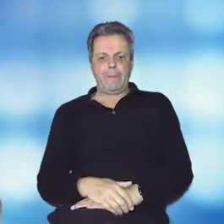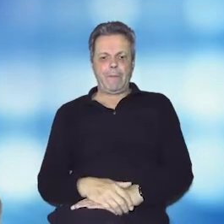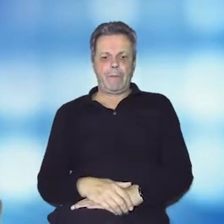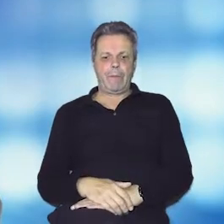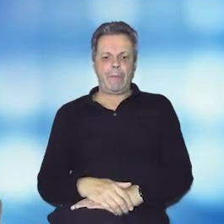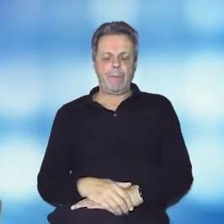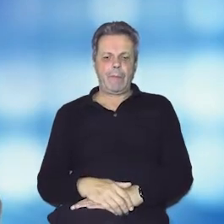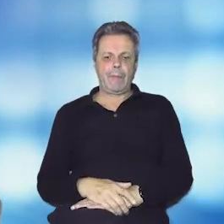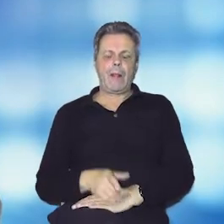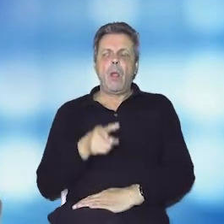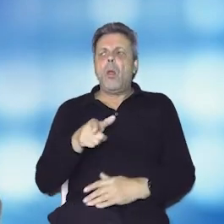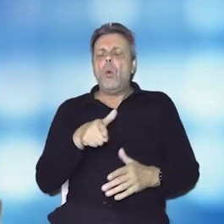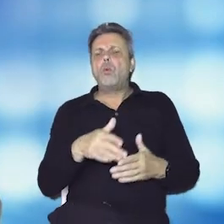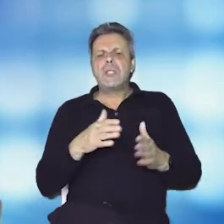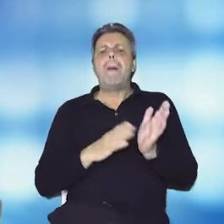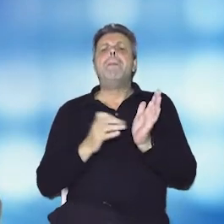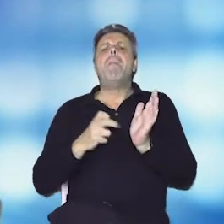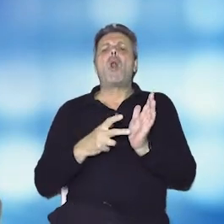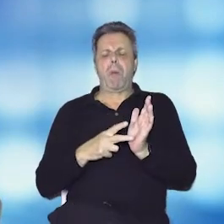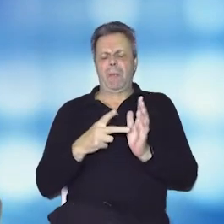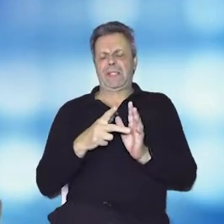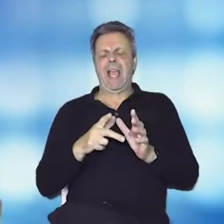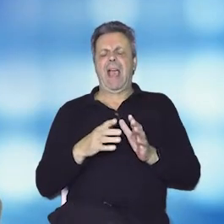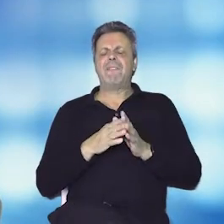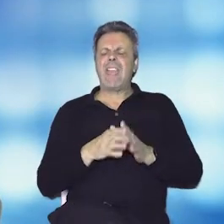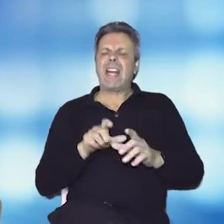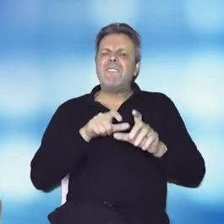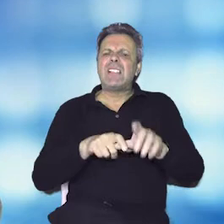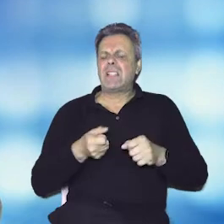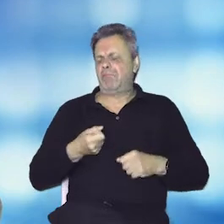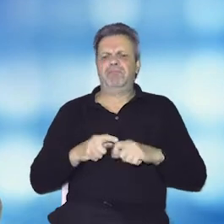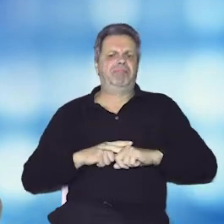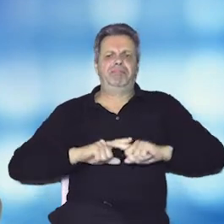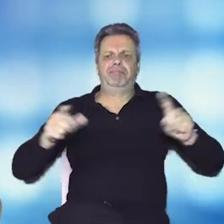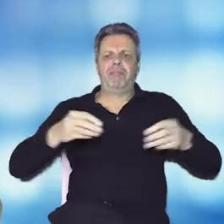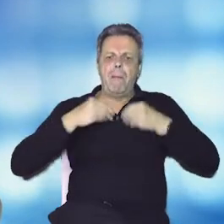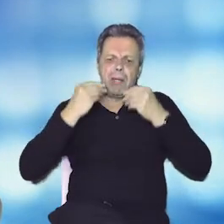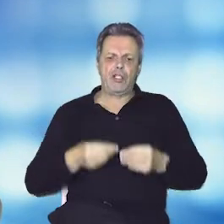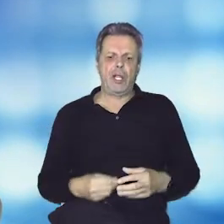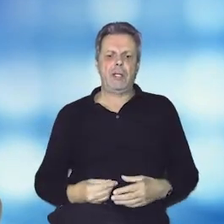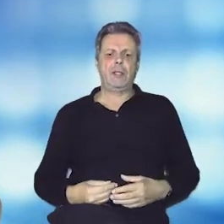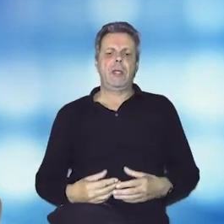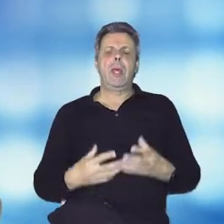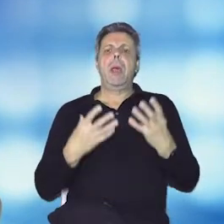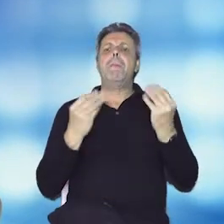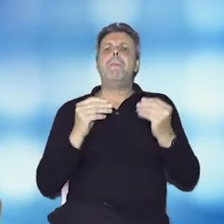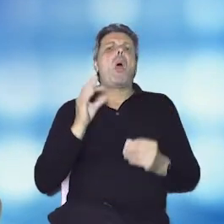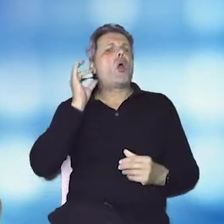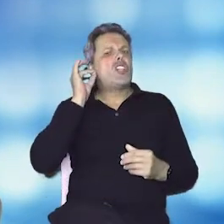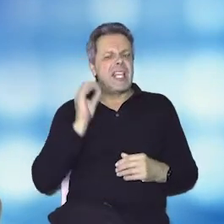Uz mormonsku vjeru se vezuju razne priče. Mm-hmm. Mnogoženstvo. Mm-hmm. Njega